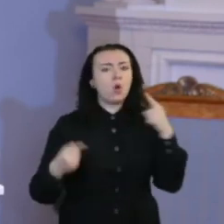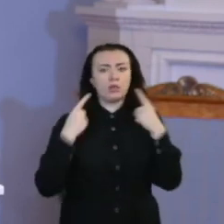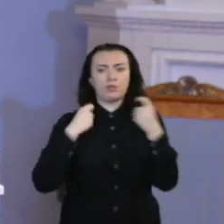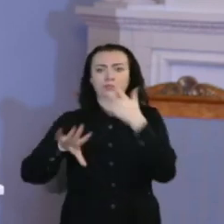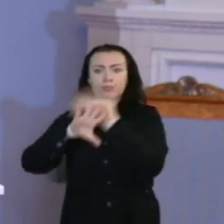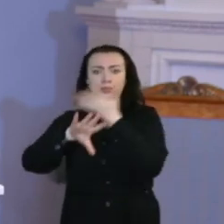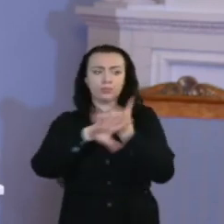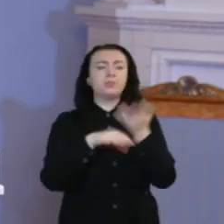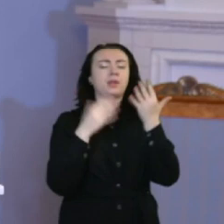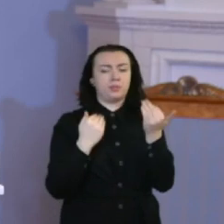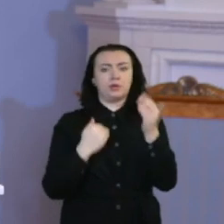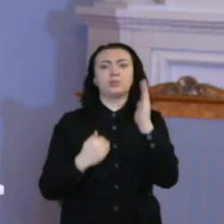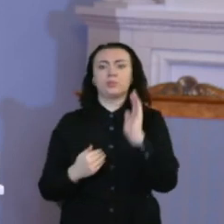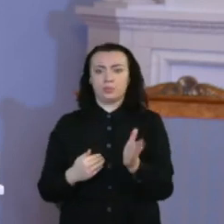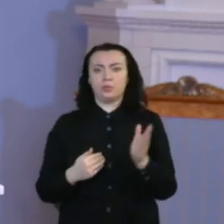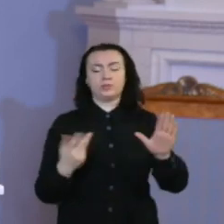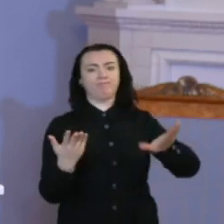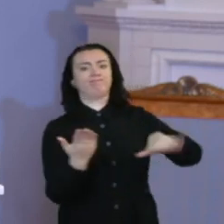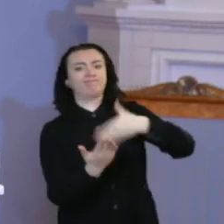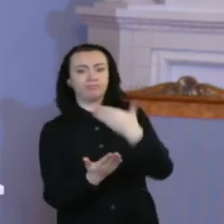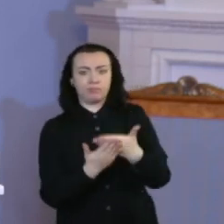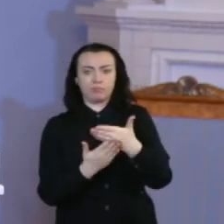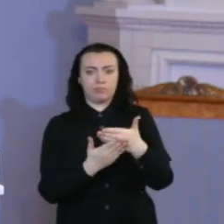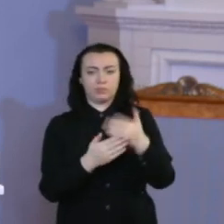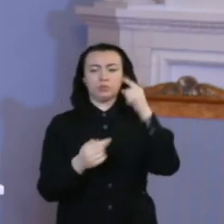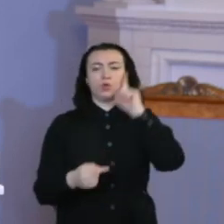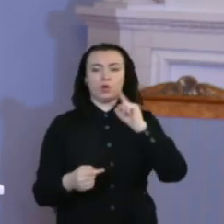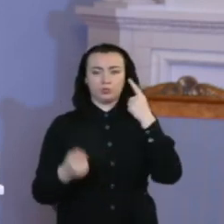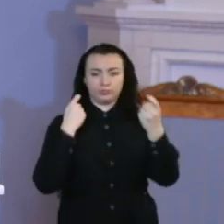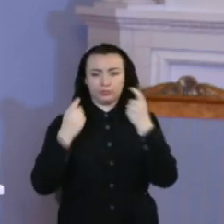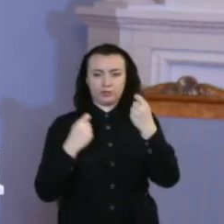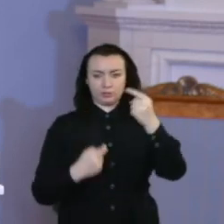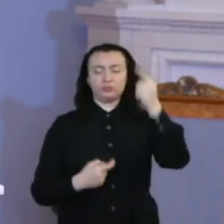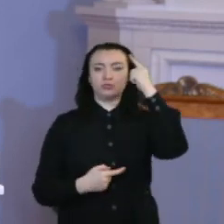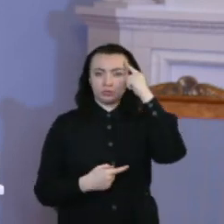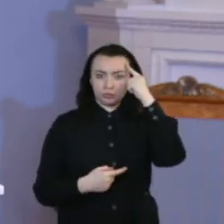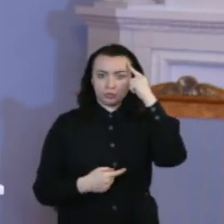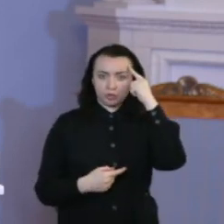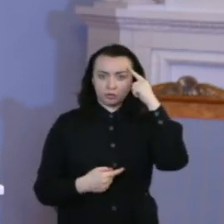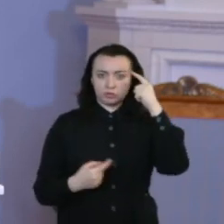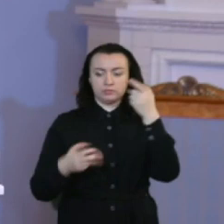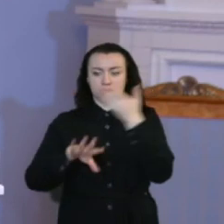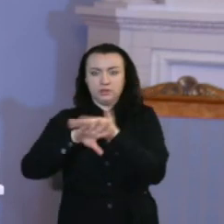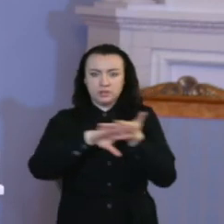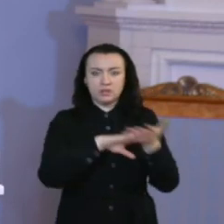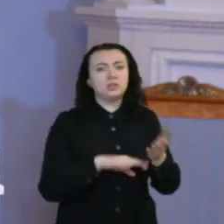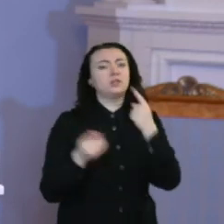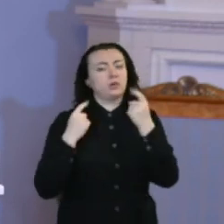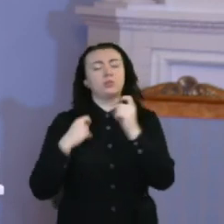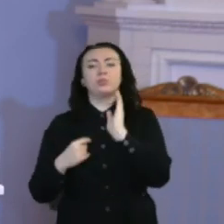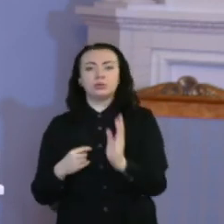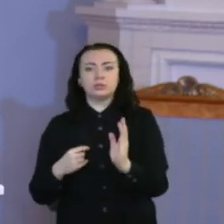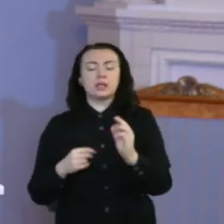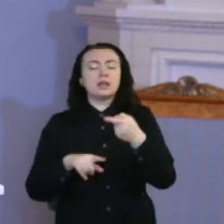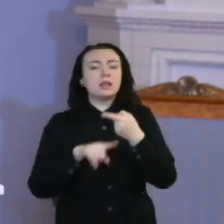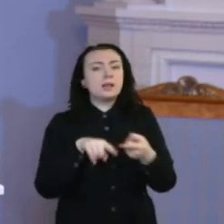kuris bus dabar patiektas, bus turbūt gausesnis, negu kad mes esame įpratę matyti iki šiol, todėl